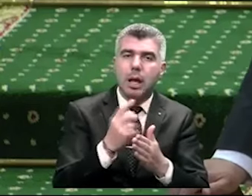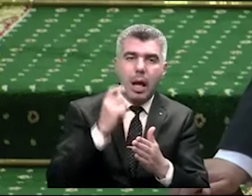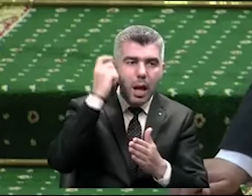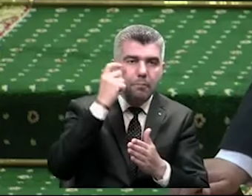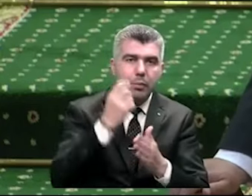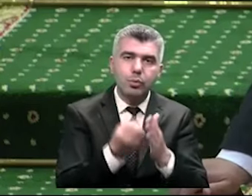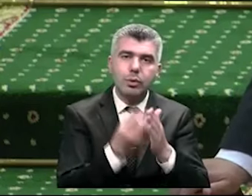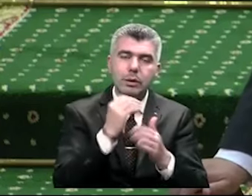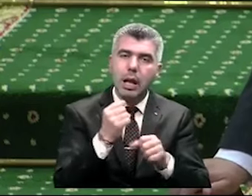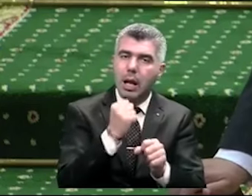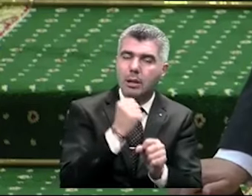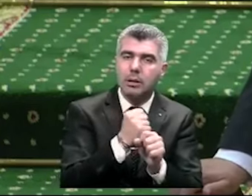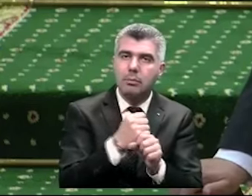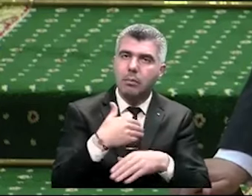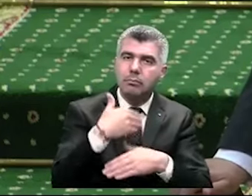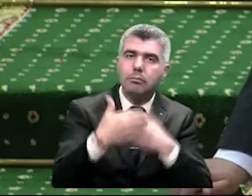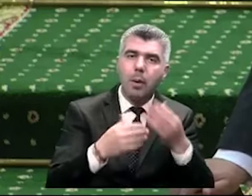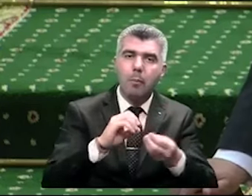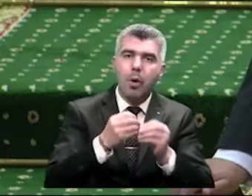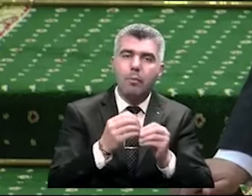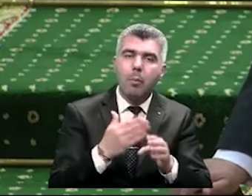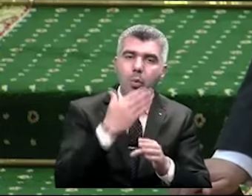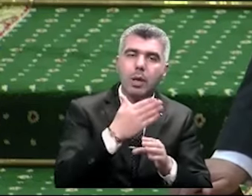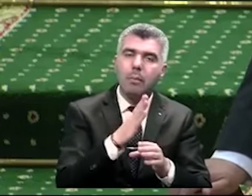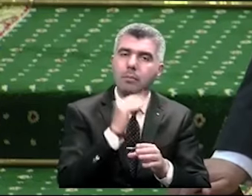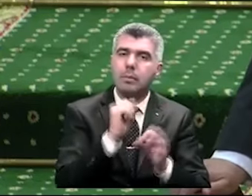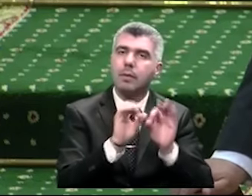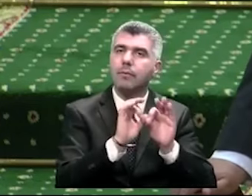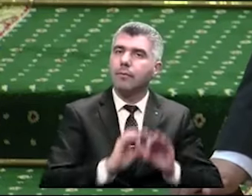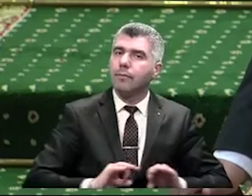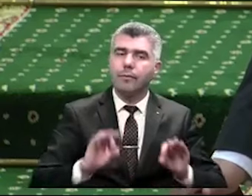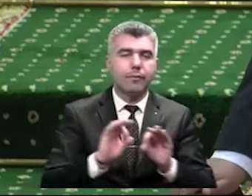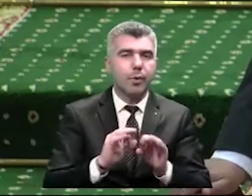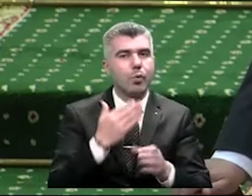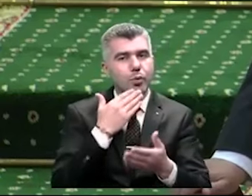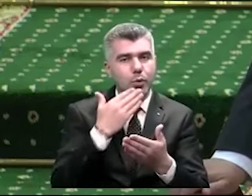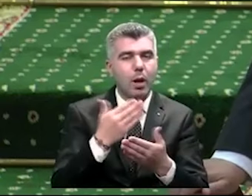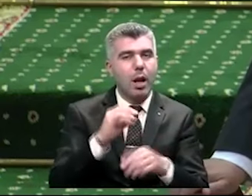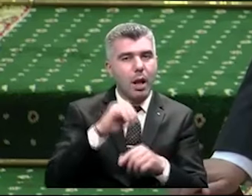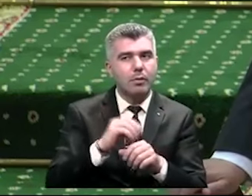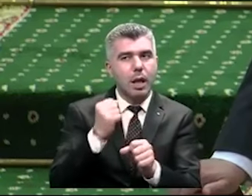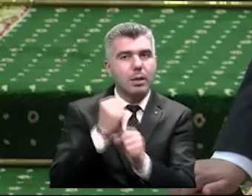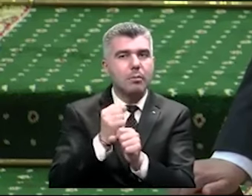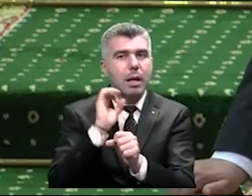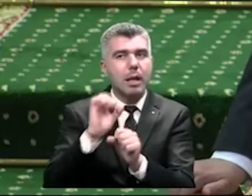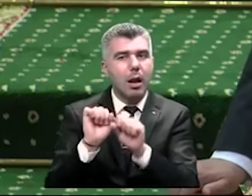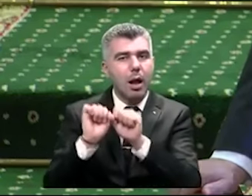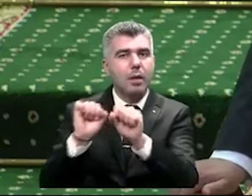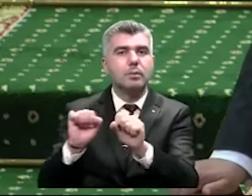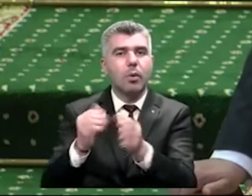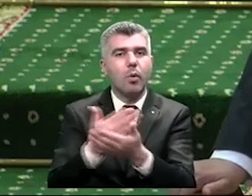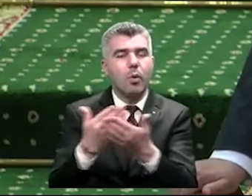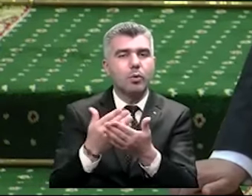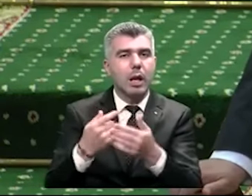عليها باش يمكننا نتجاوز هذه الاشكاليات المطروحه وتكم تشكركم كذلك على المجهودات المبذوله وعلى كذلك